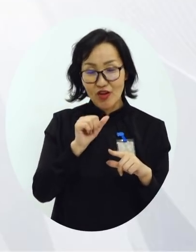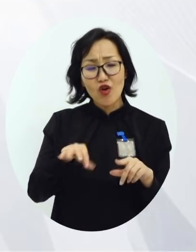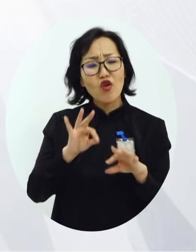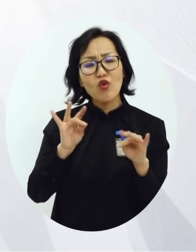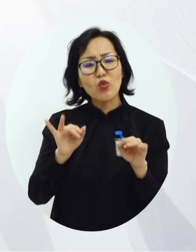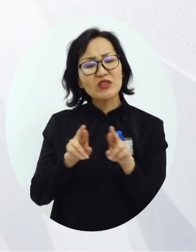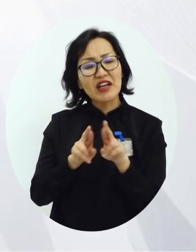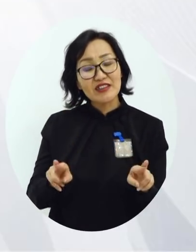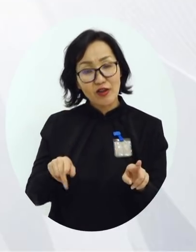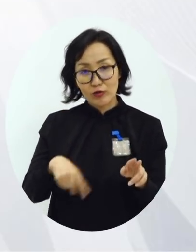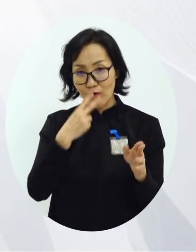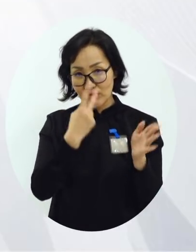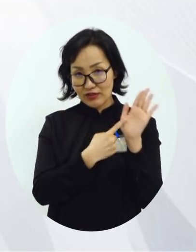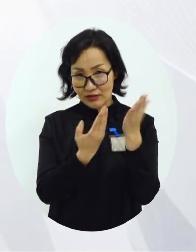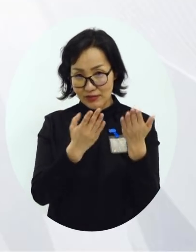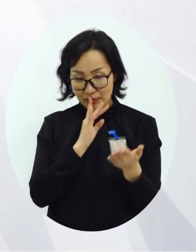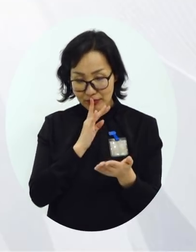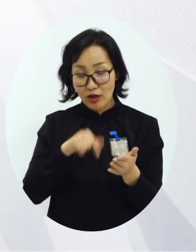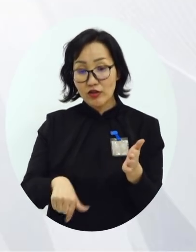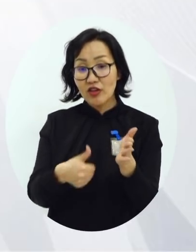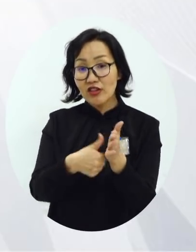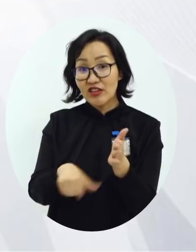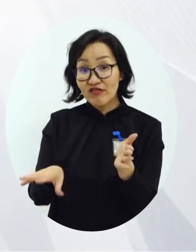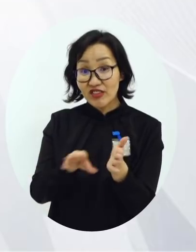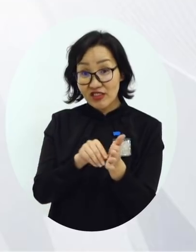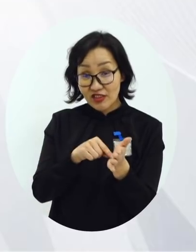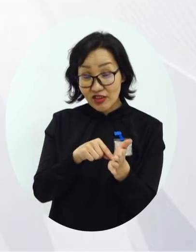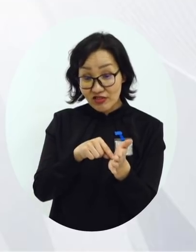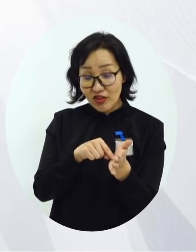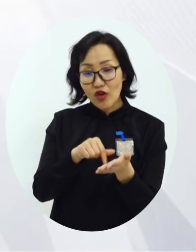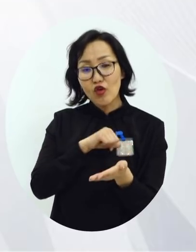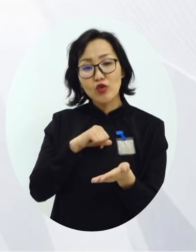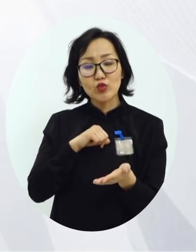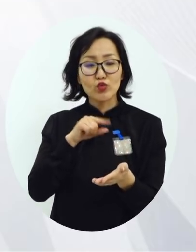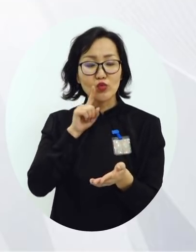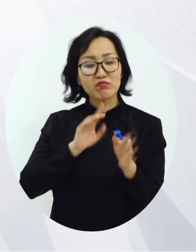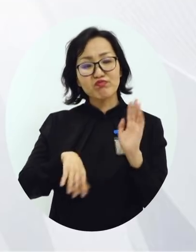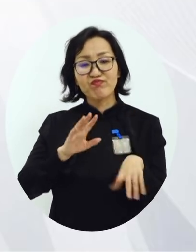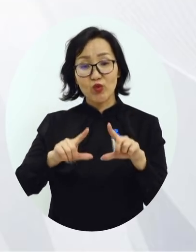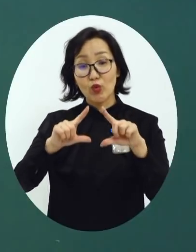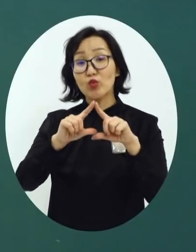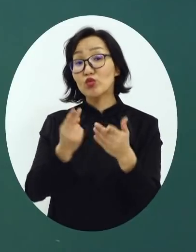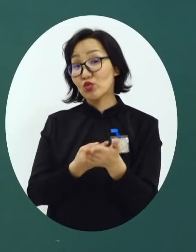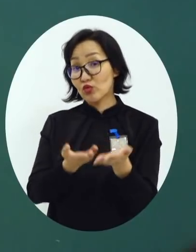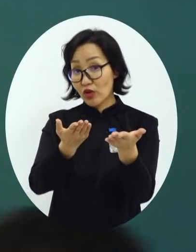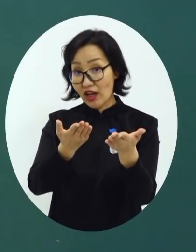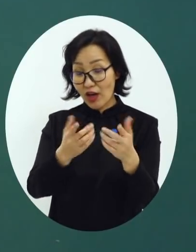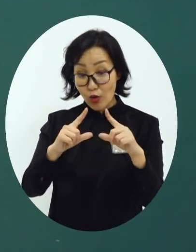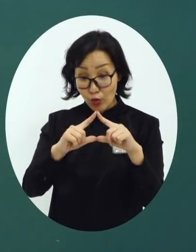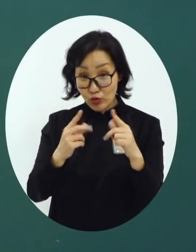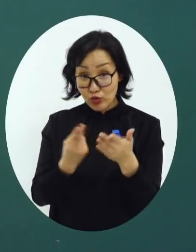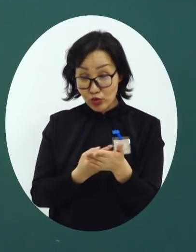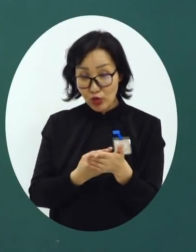үзье. За, тэгвэл дэвтэртээ дурын хэмжээтэй гурвалжин зураарай. Гурвалжин зурхын тулд яах